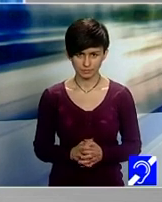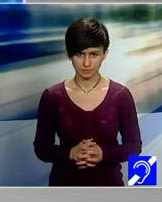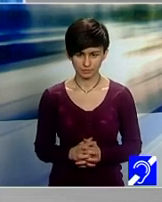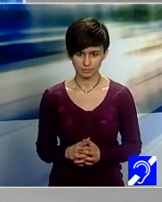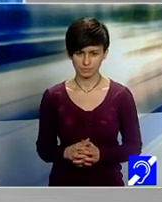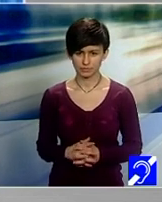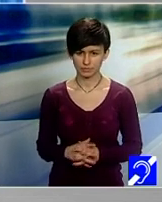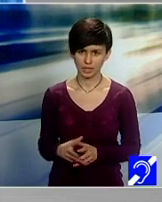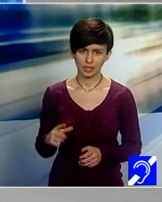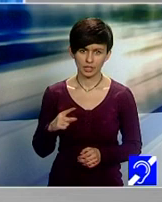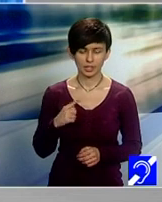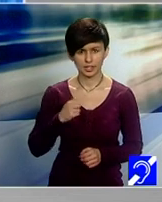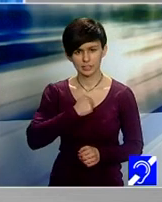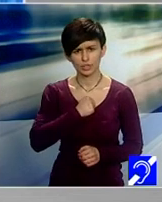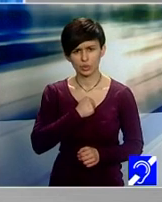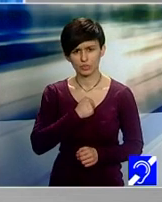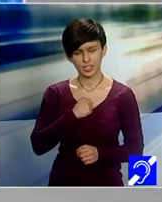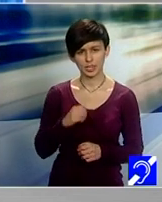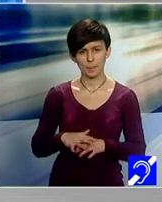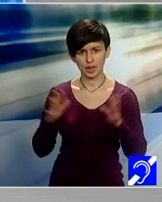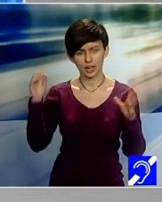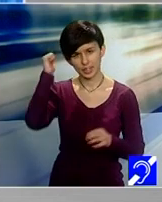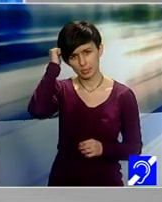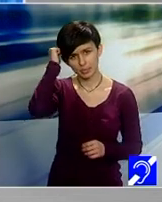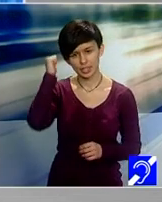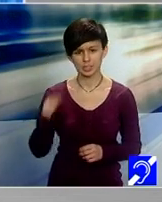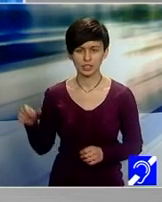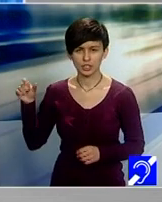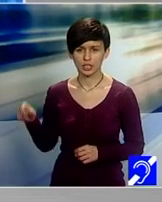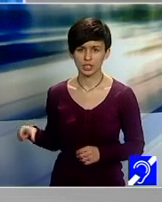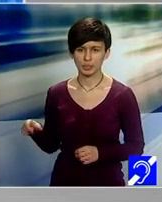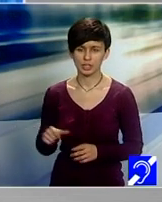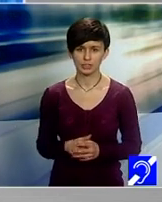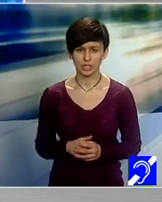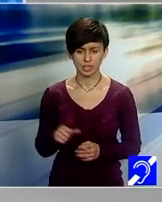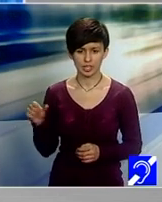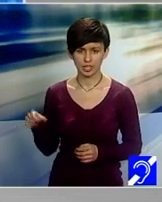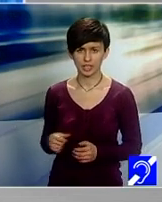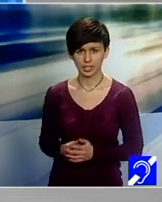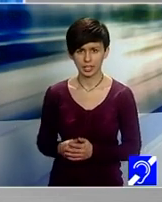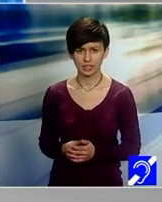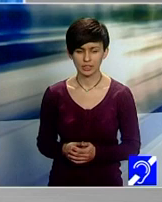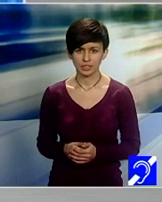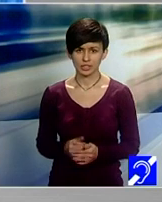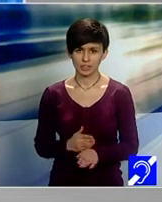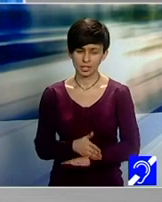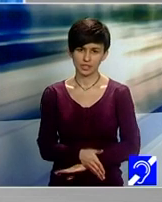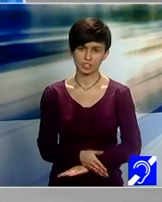există o foarte mare temere pe piață, în special persoanele care accesează un credit.